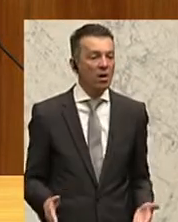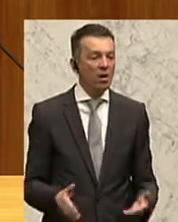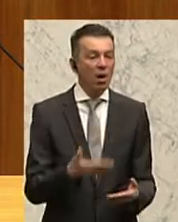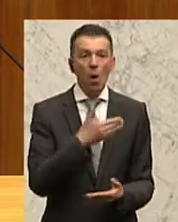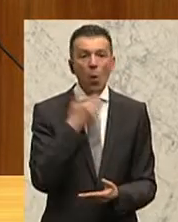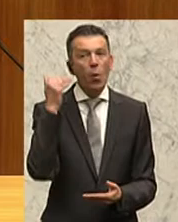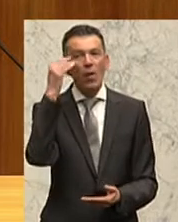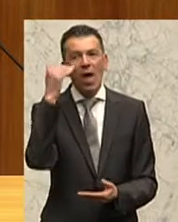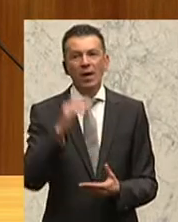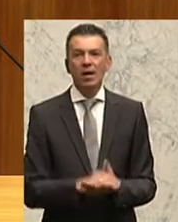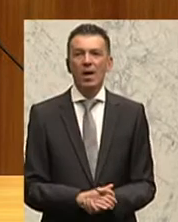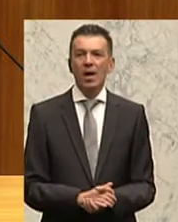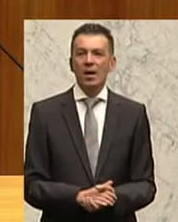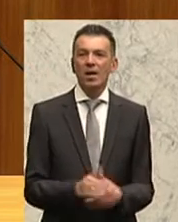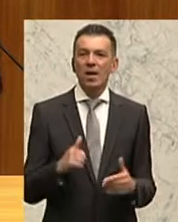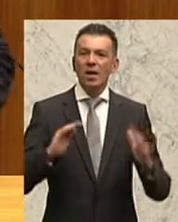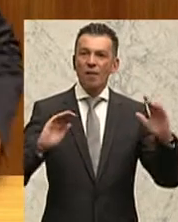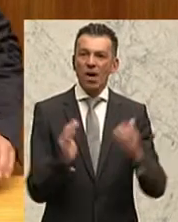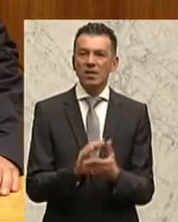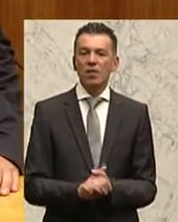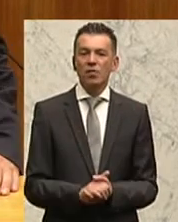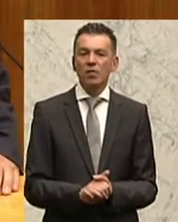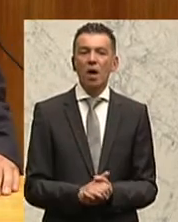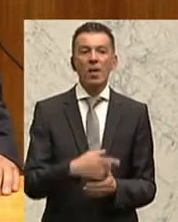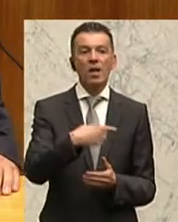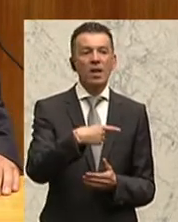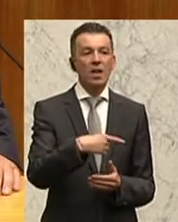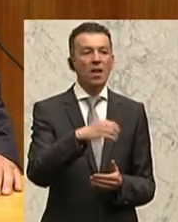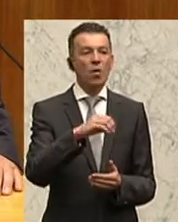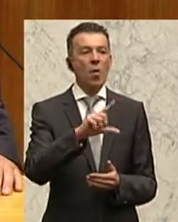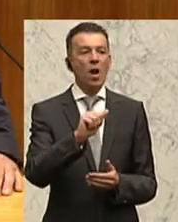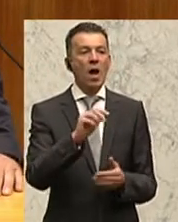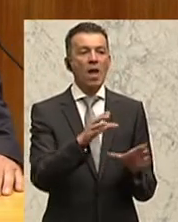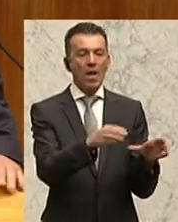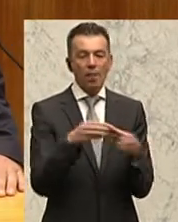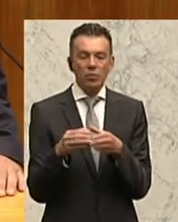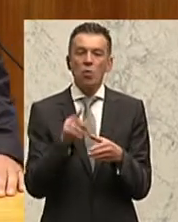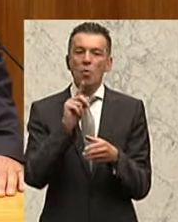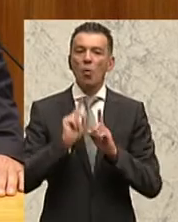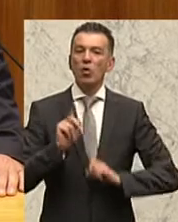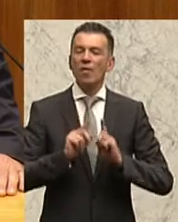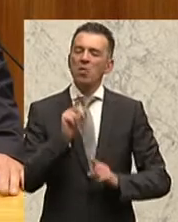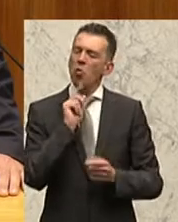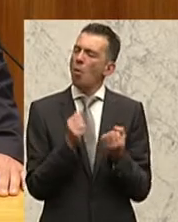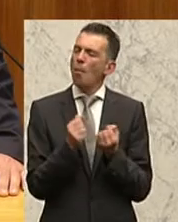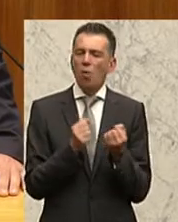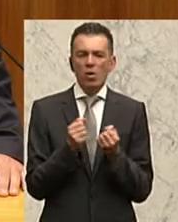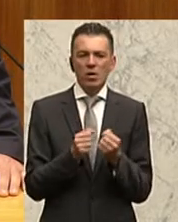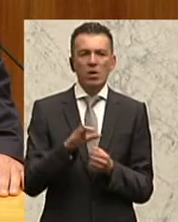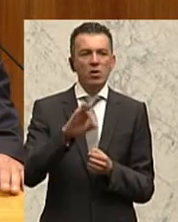Das heißt, ich fasse zusammen, dieser Golanabzug ist rein politisch motiviert. Die FPÖ spielt hier lautstark